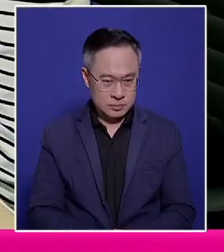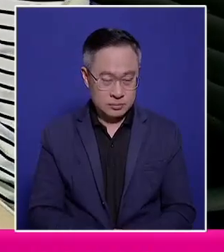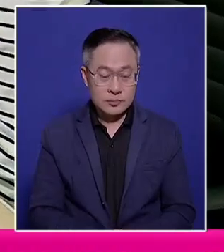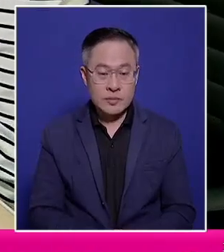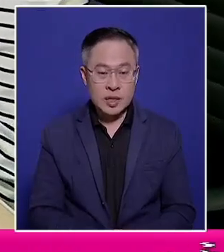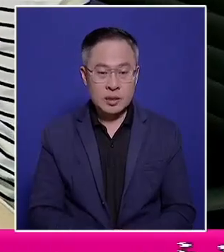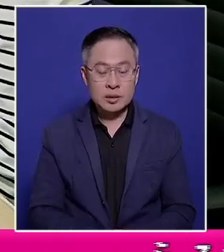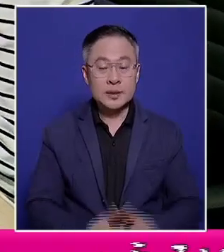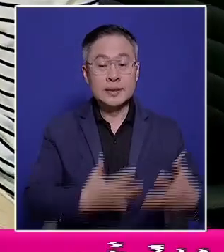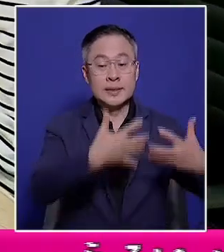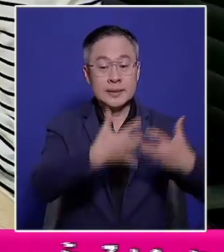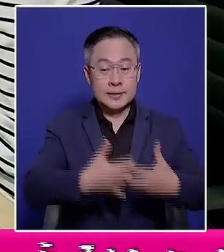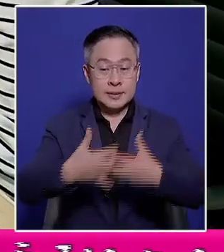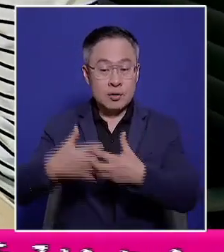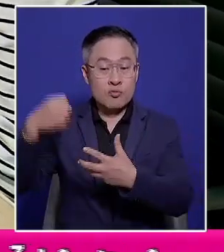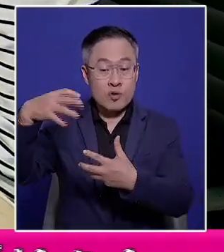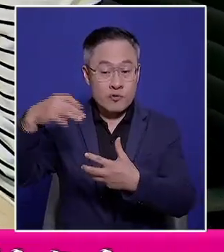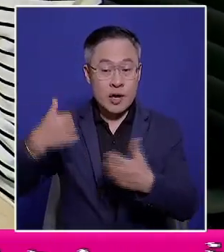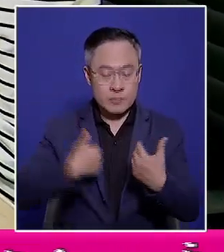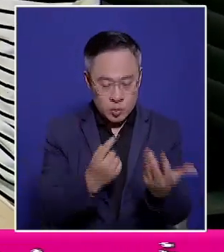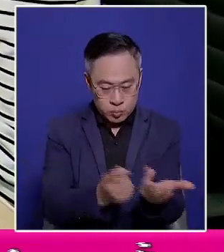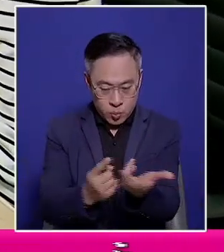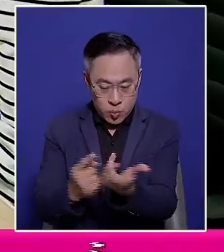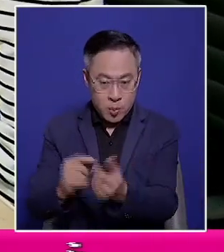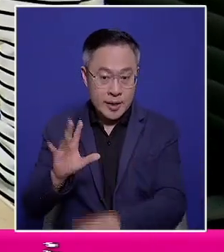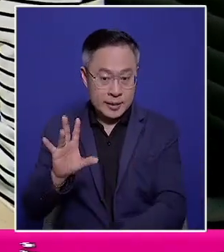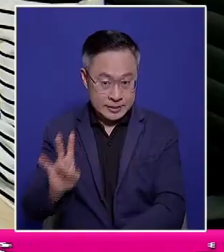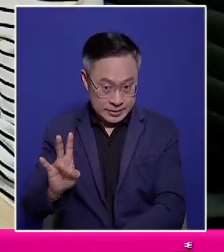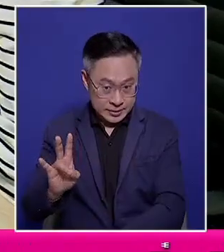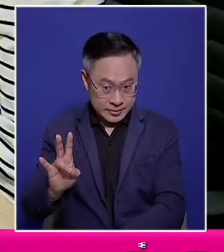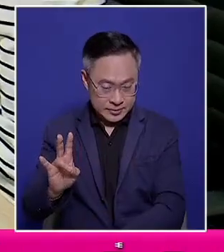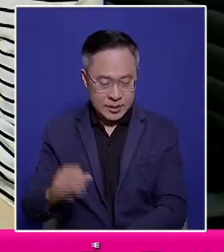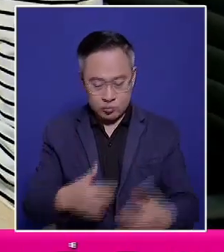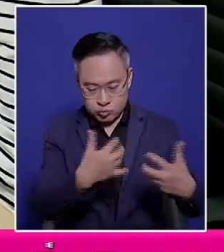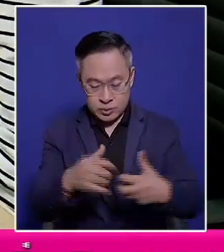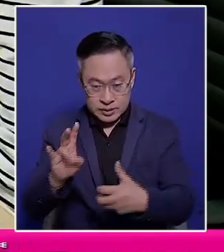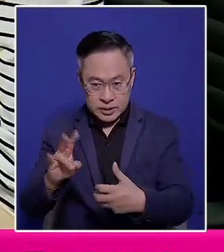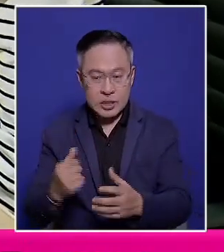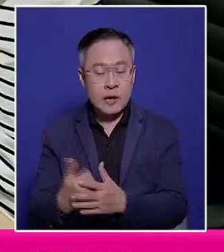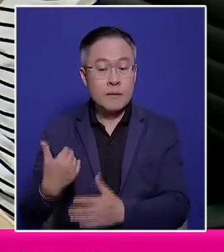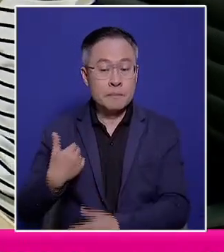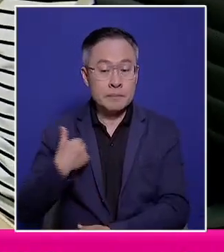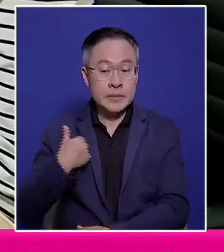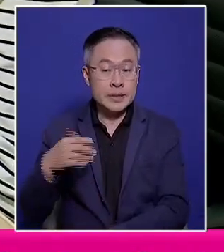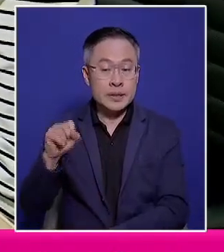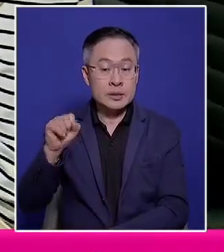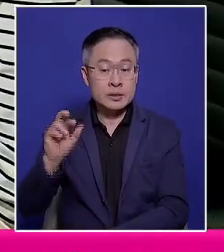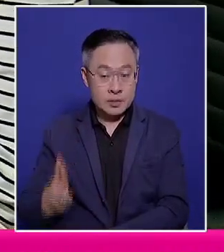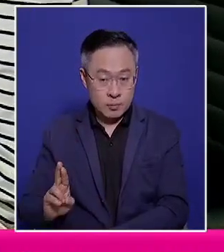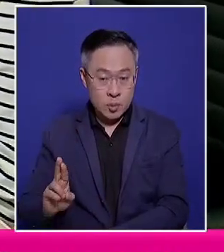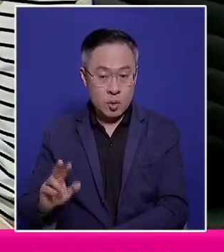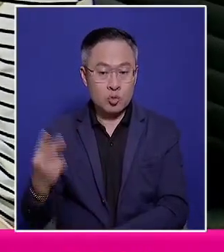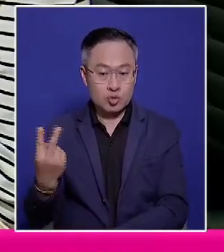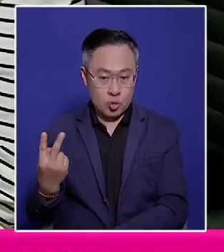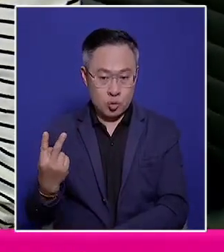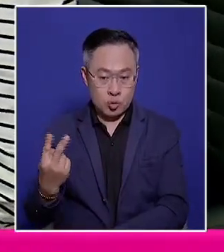สำหรับเครื่องออกรางวัลไฟฟ้าอัตโนมัติจะใช้เครื่องออกรางวัลทั้งหมด7เครื่องจะมีอีก2เครื่องที่เป็นเครื่องสำร